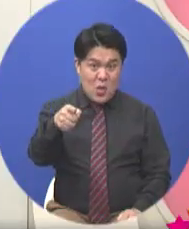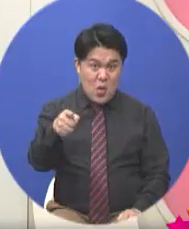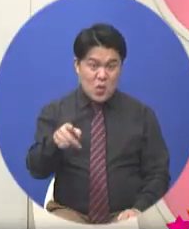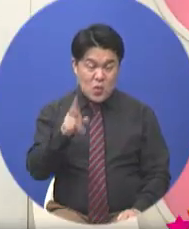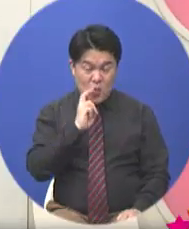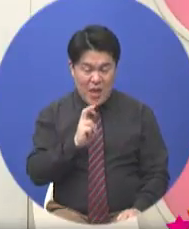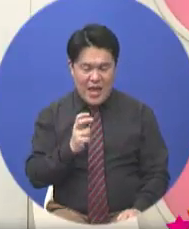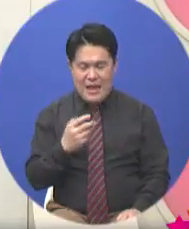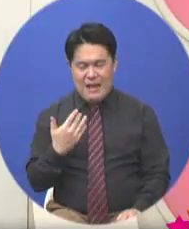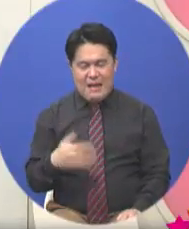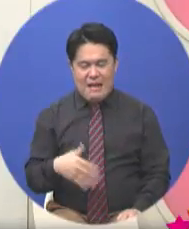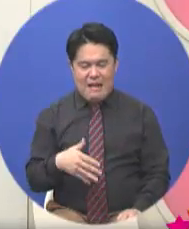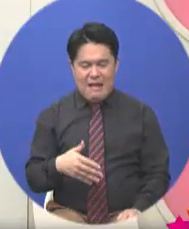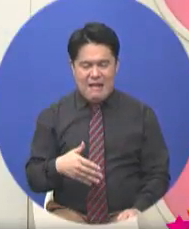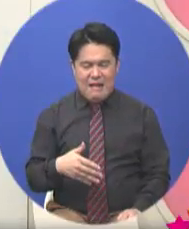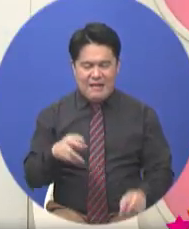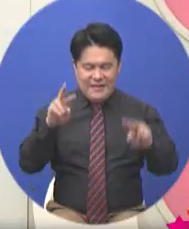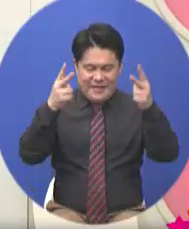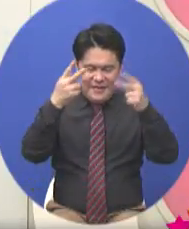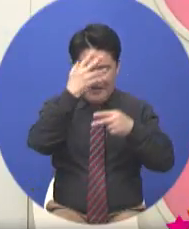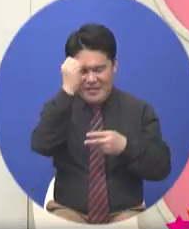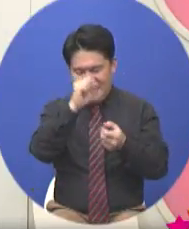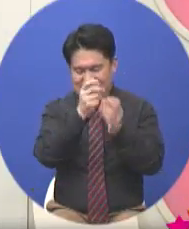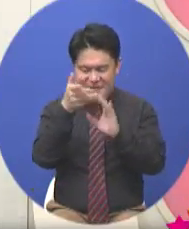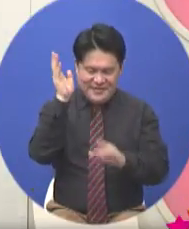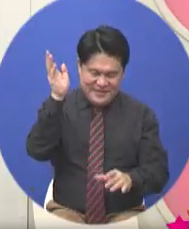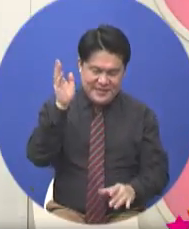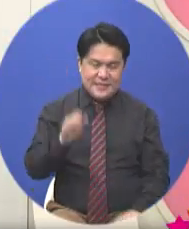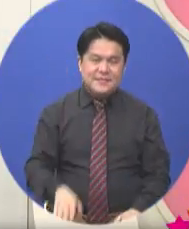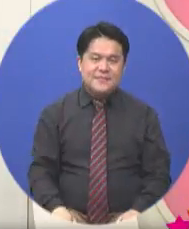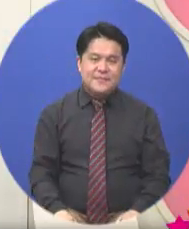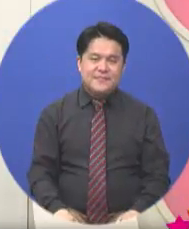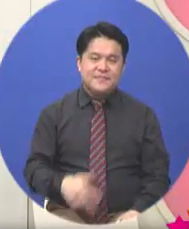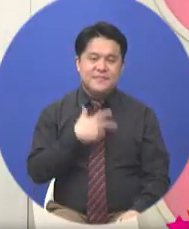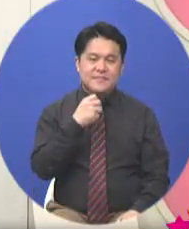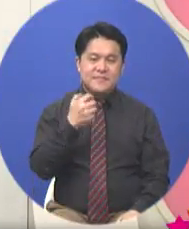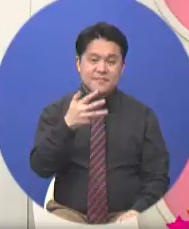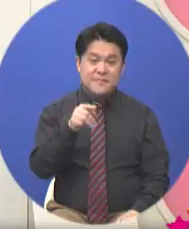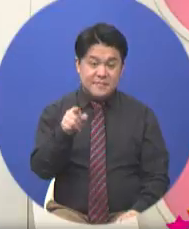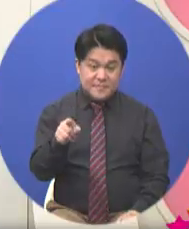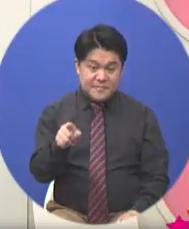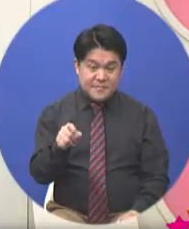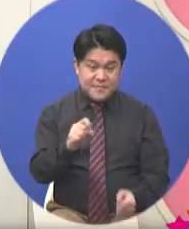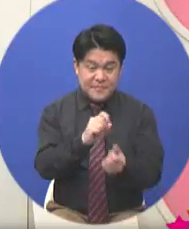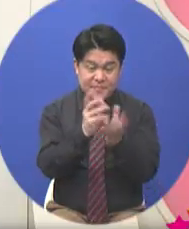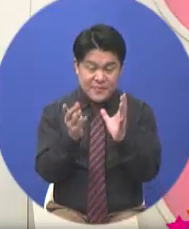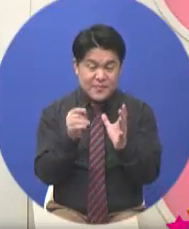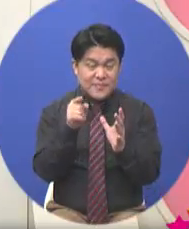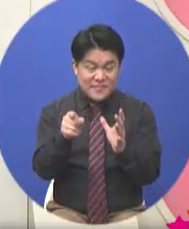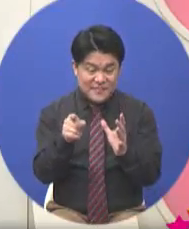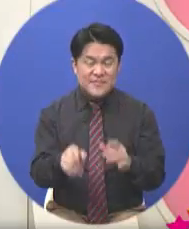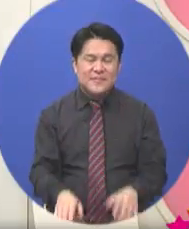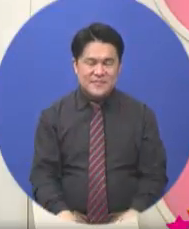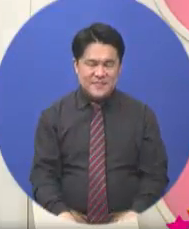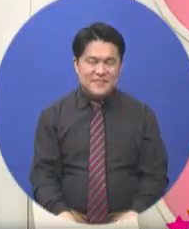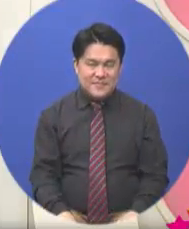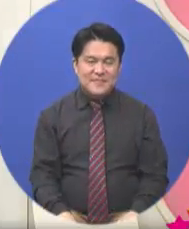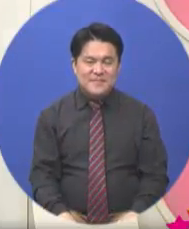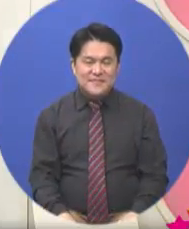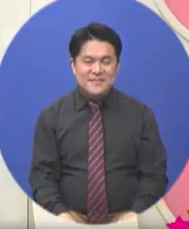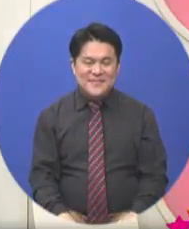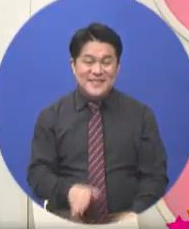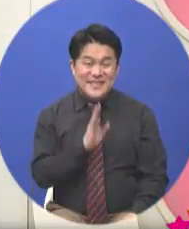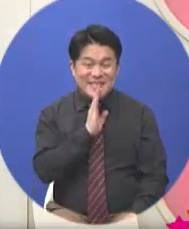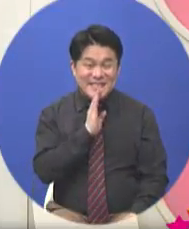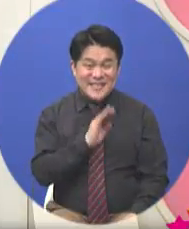부르는 할미꽃 사연. 기가 막히네요. 아니지, 아니지. 78층에 핀 할미꽃. 핀. 예.